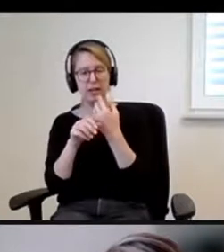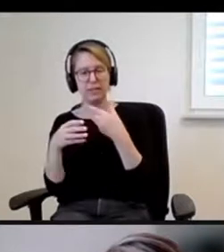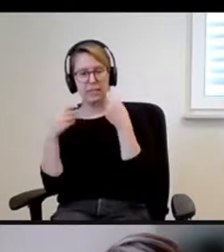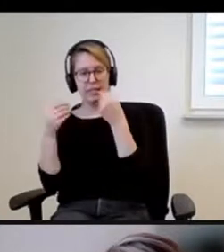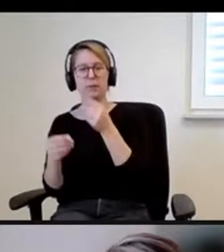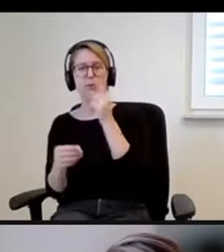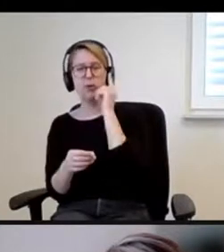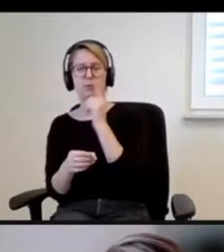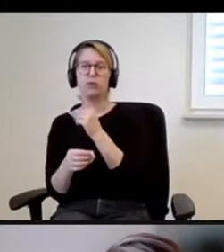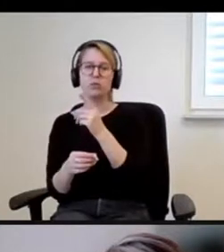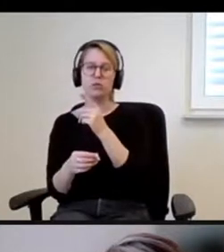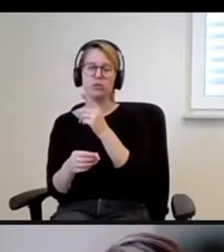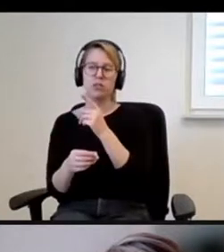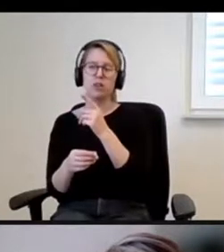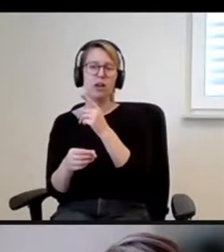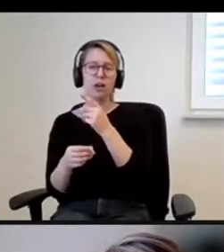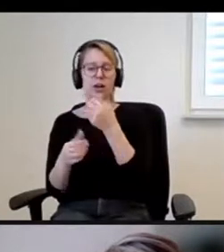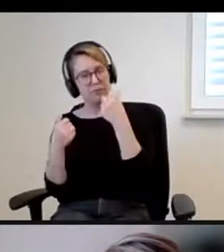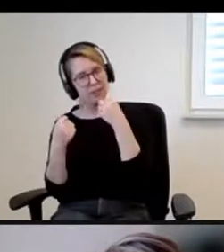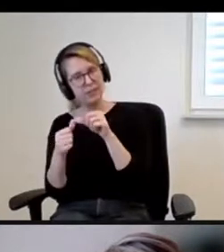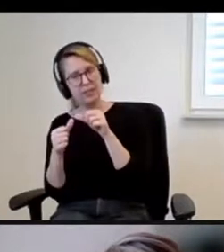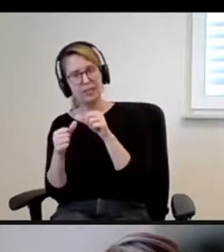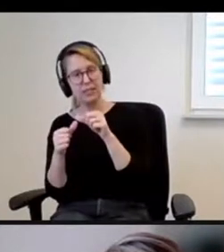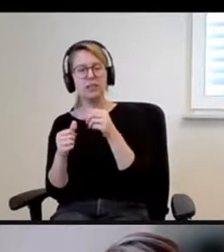Nous exigeons